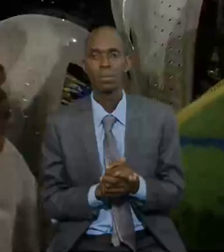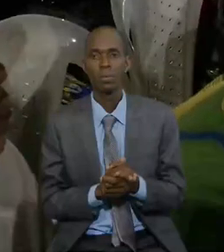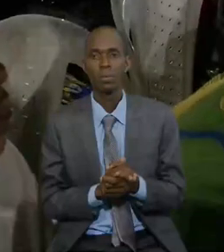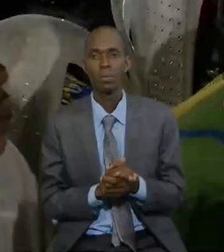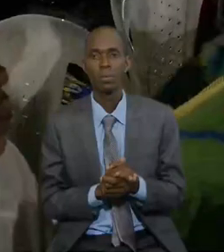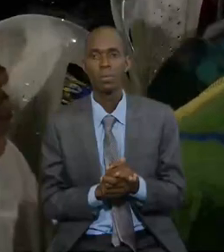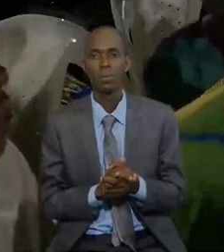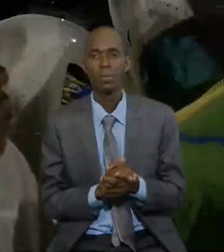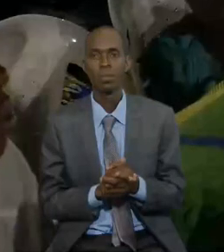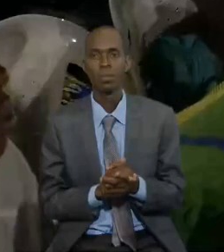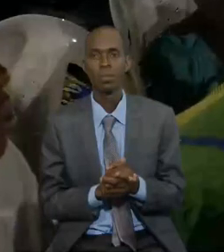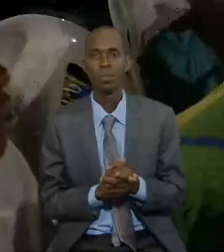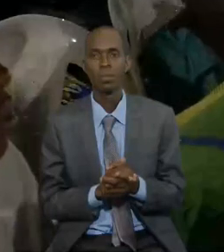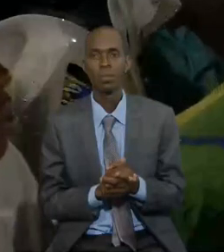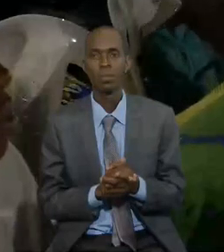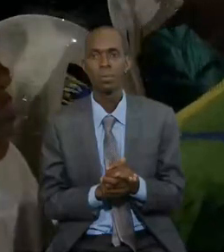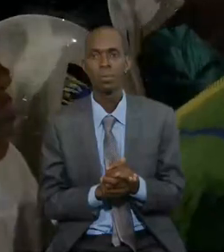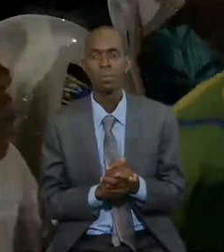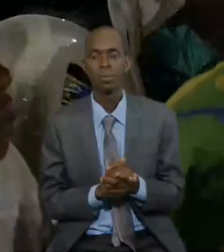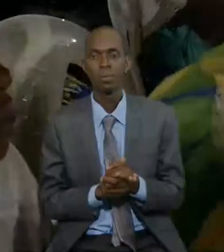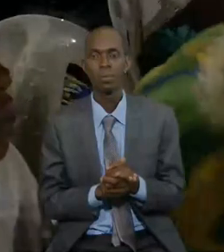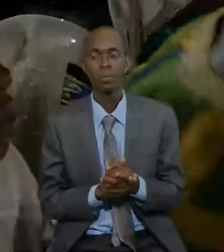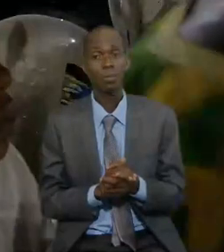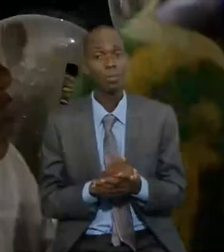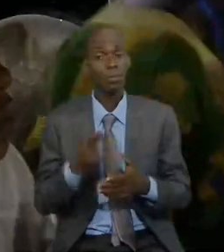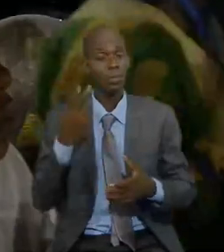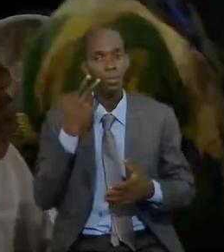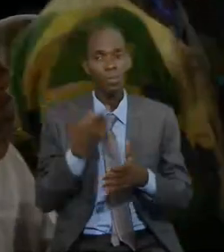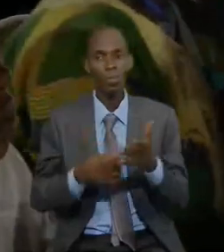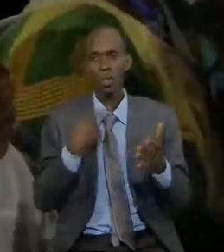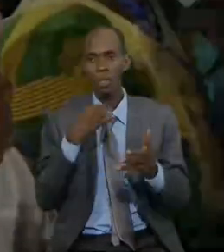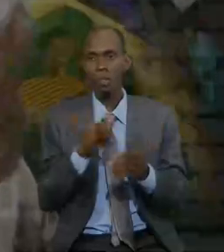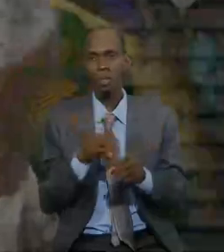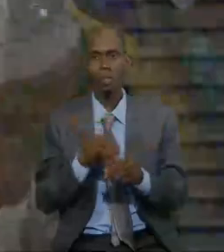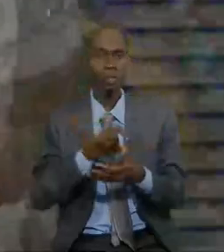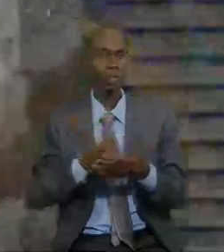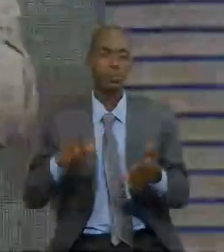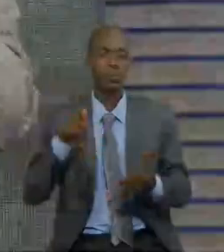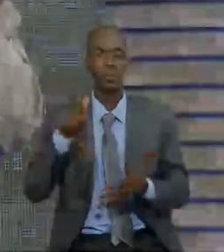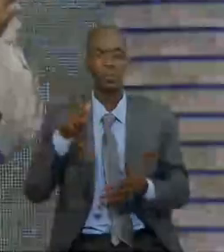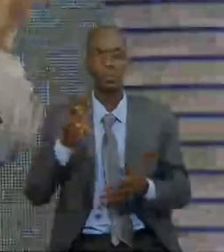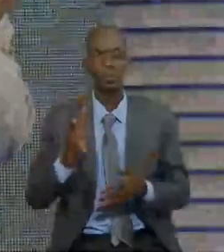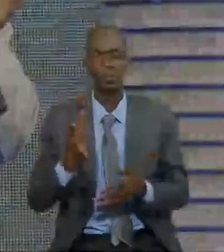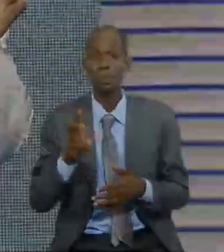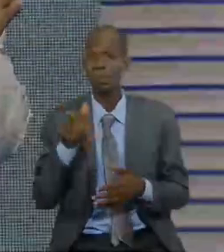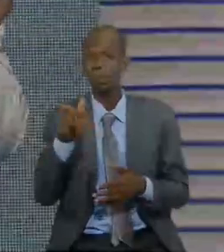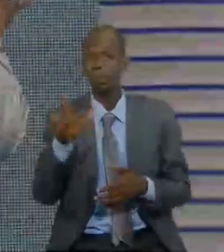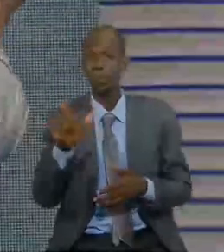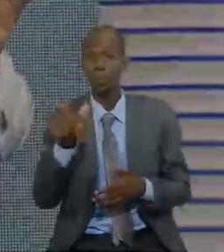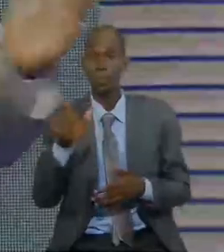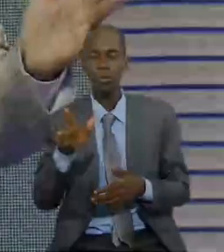reconnaît soit reconnu coupable devant Dieu et dit dans le verset 23